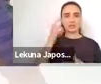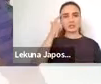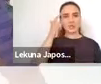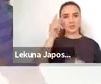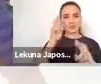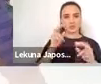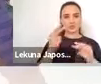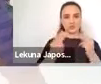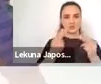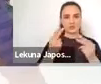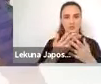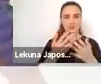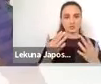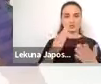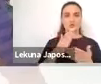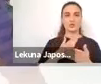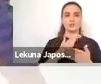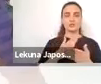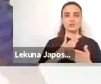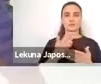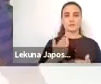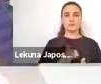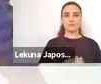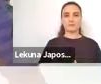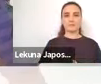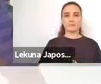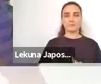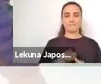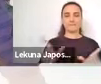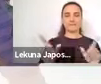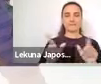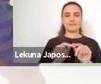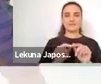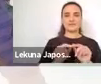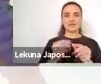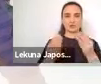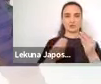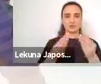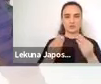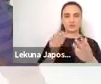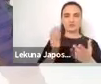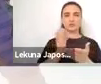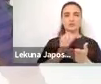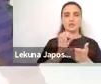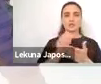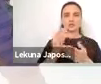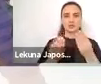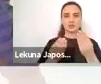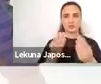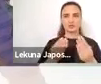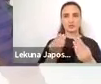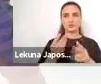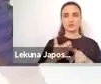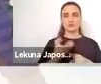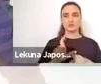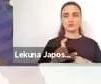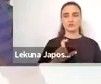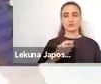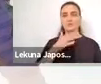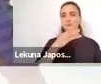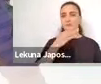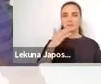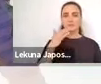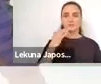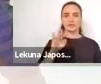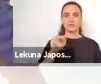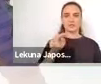ინტელექტუალური თამაშები, არსებობს ესეთი წყვილებში თამაშები, კარტიც თამაში, ანუ ძალიან ბევრი